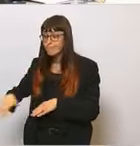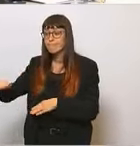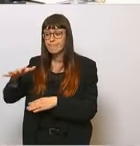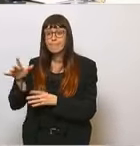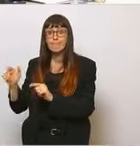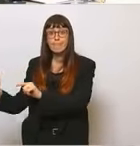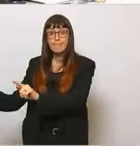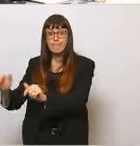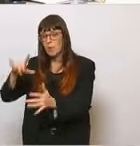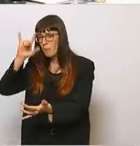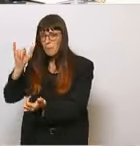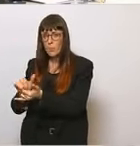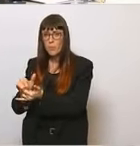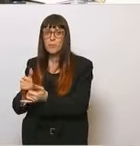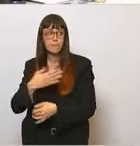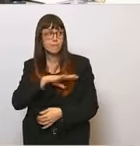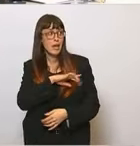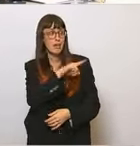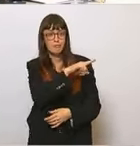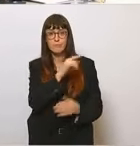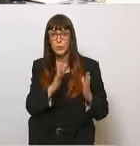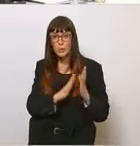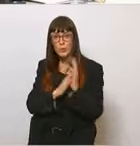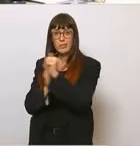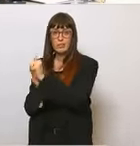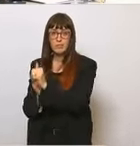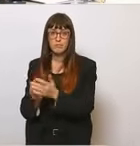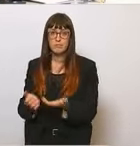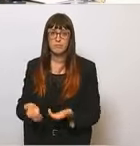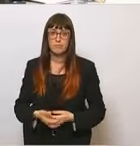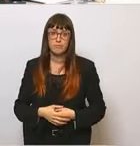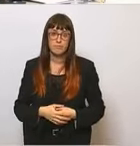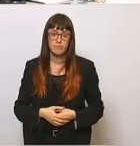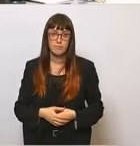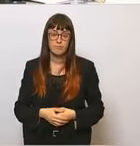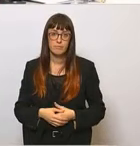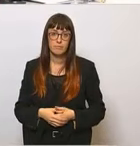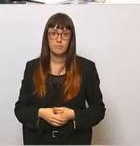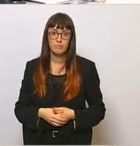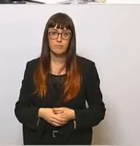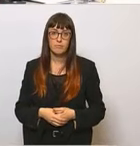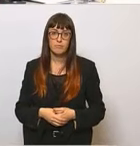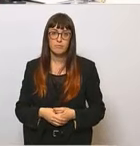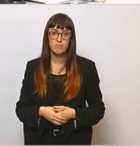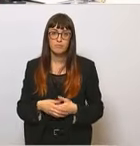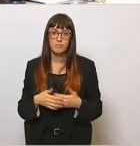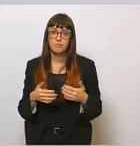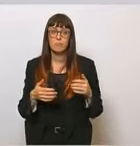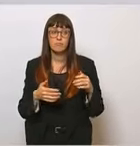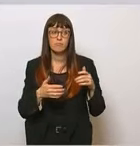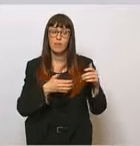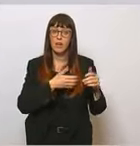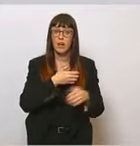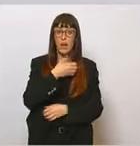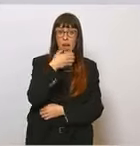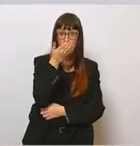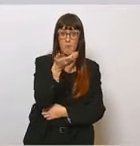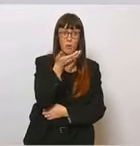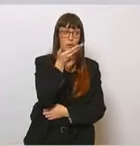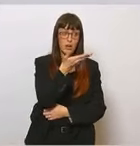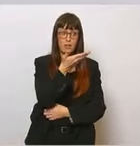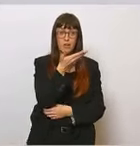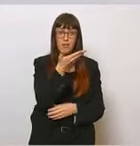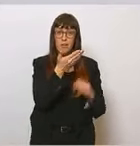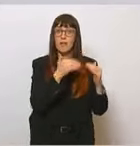du fait que Apple veut mettre en place des frais extrêmement importants sur ces plateformes. Il y a